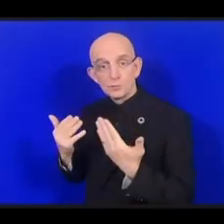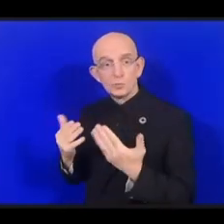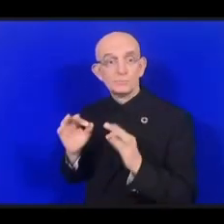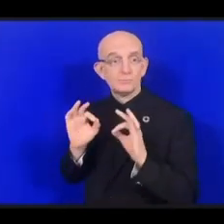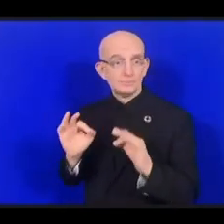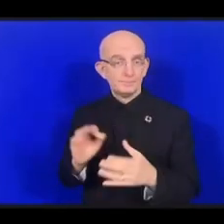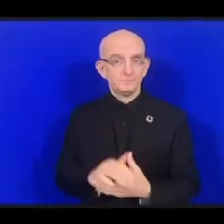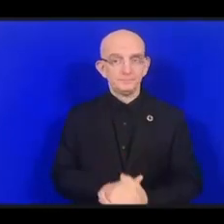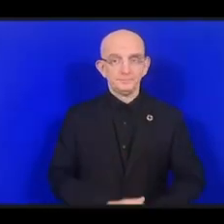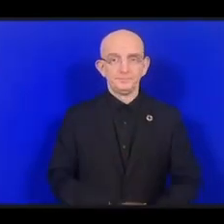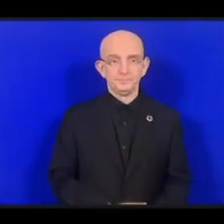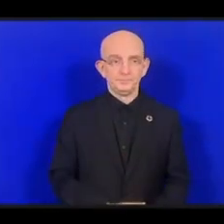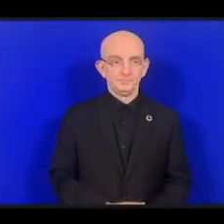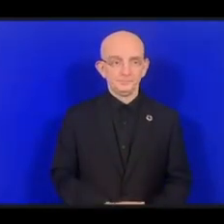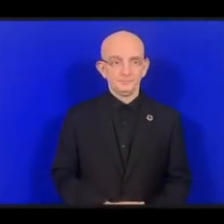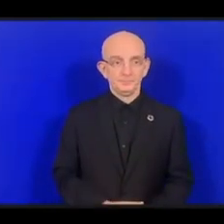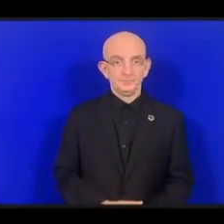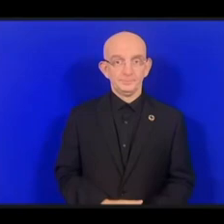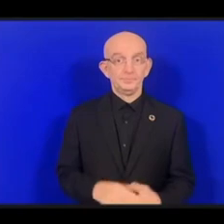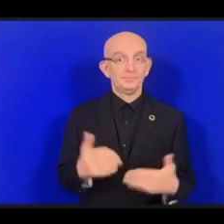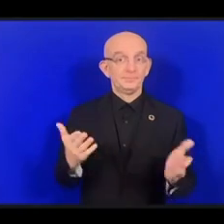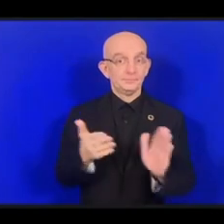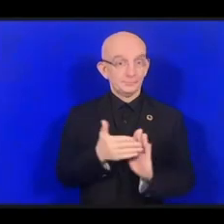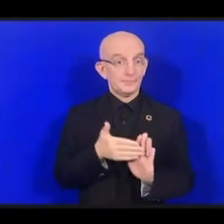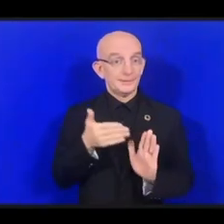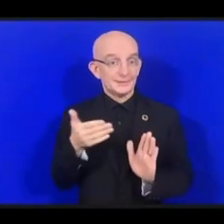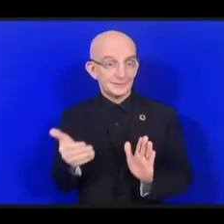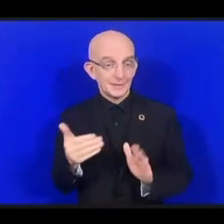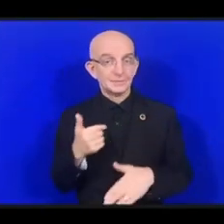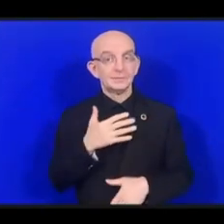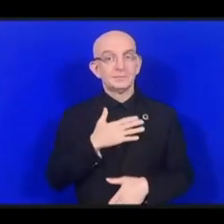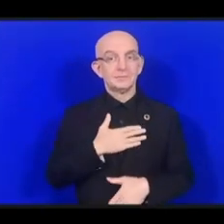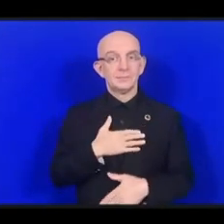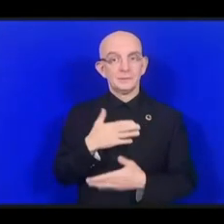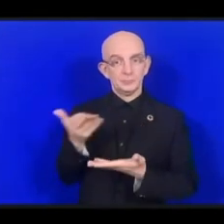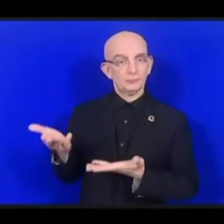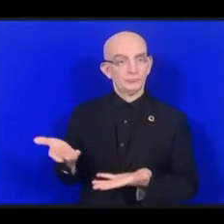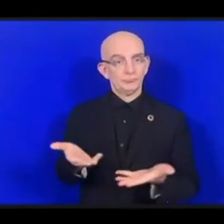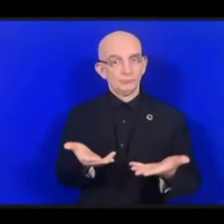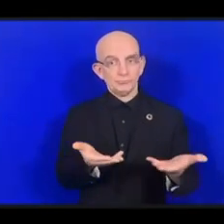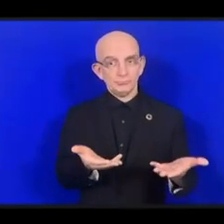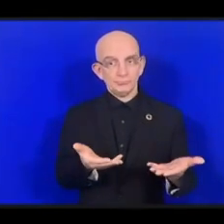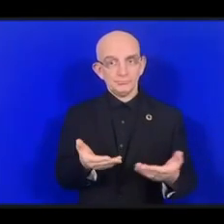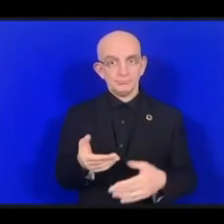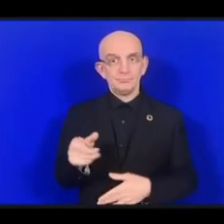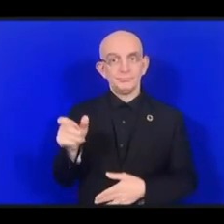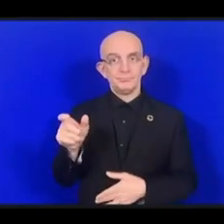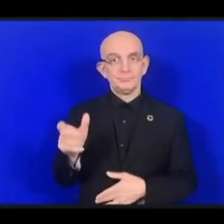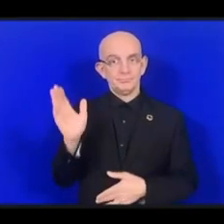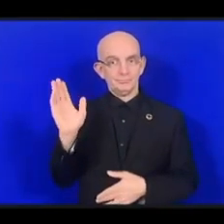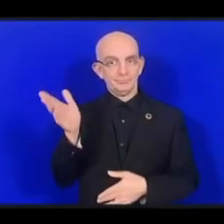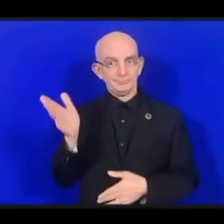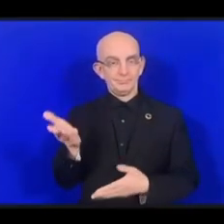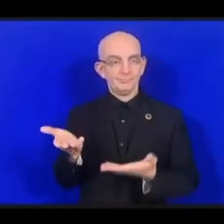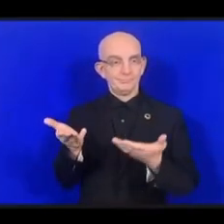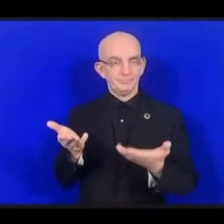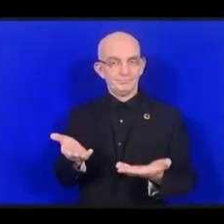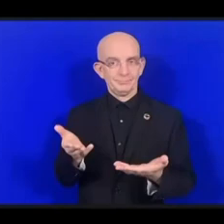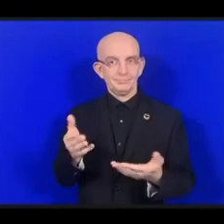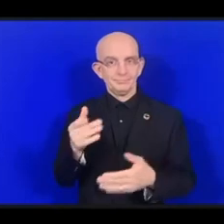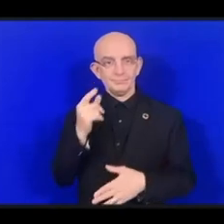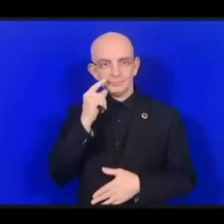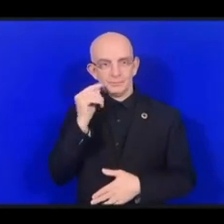j'invite maintenant l'honorable Cédric frolic président de l'Assemblée national